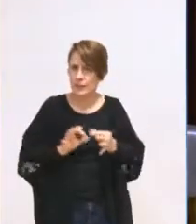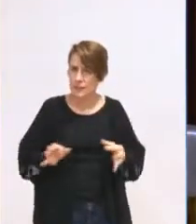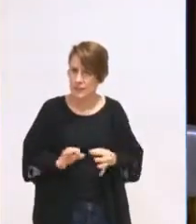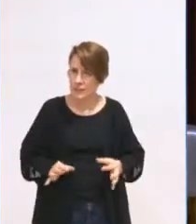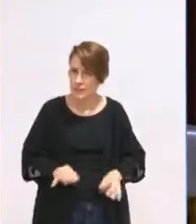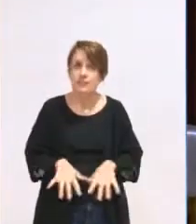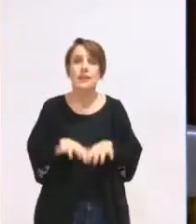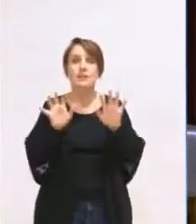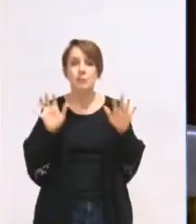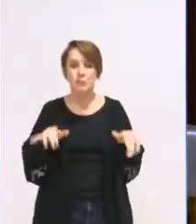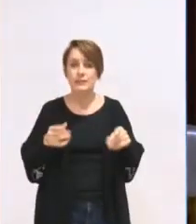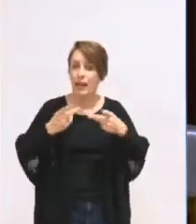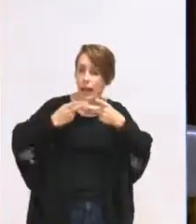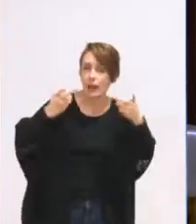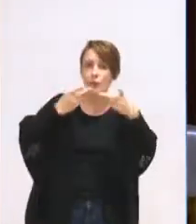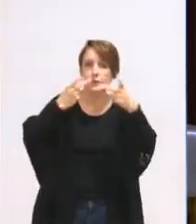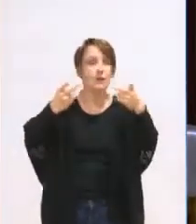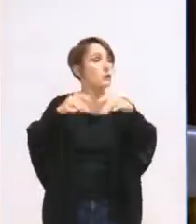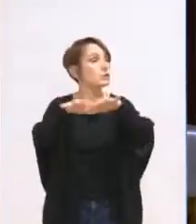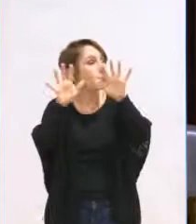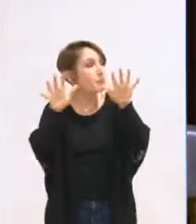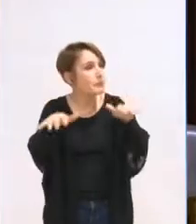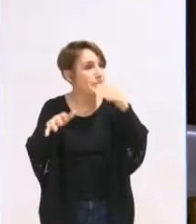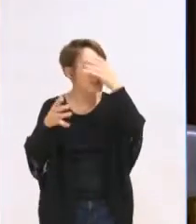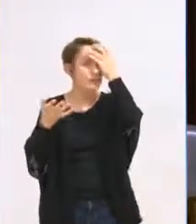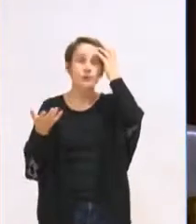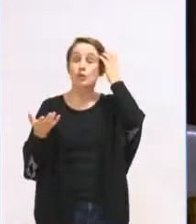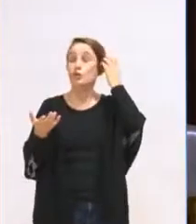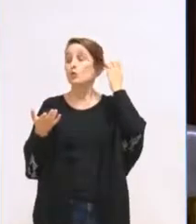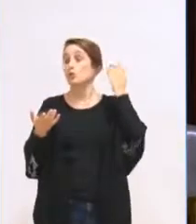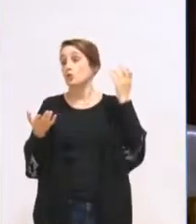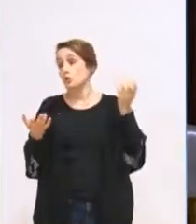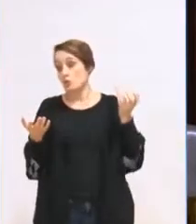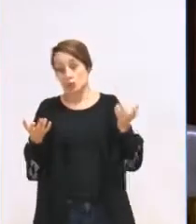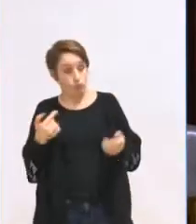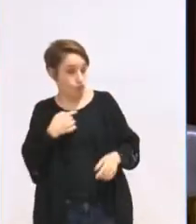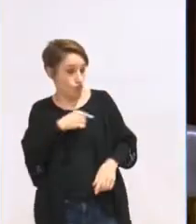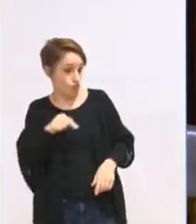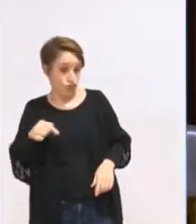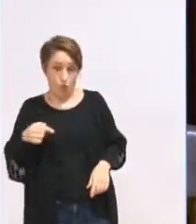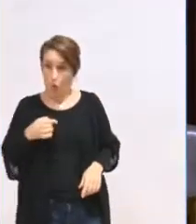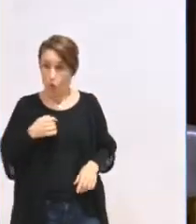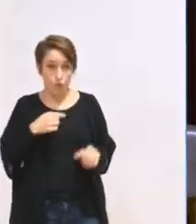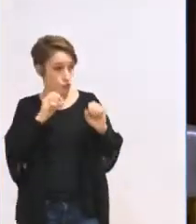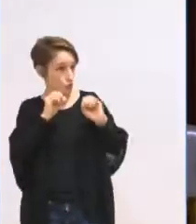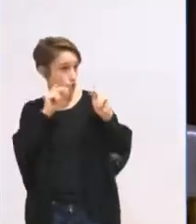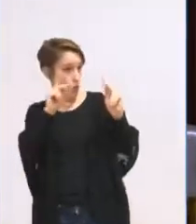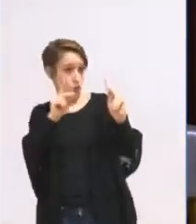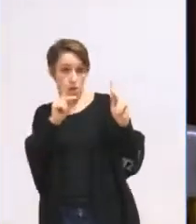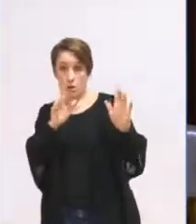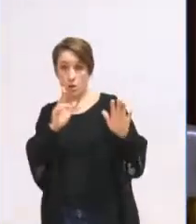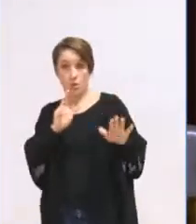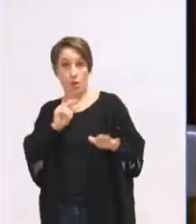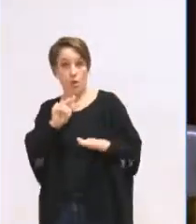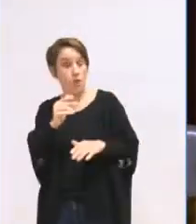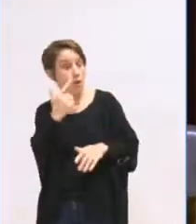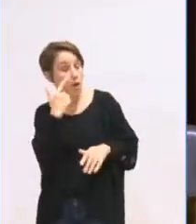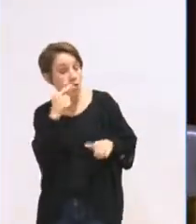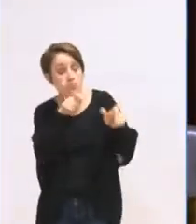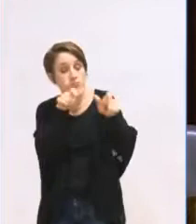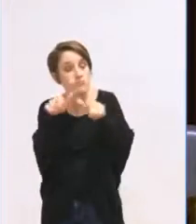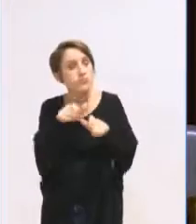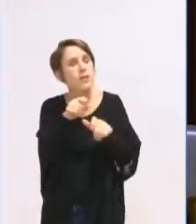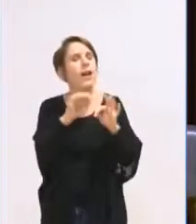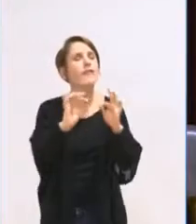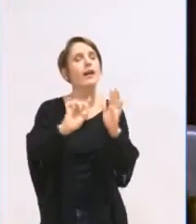beaucoup d'annonces. Vous en avez fait quelques-unes. Nous suivrons ce que vous voulez faire sur l'accès au droit, parce que